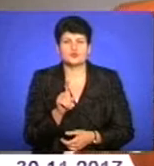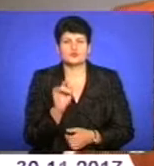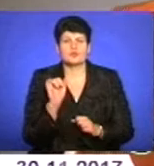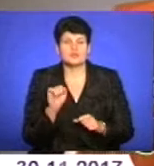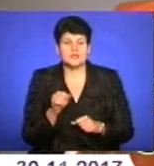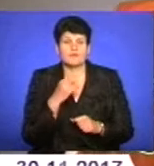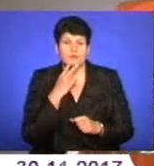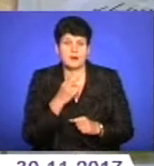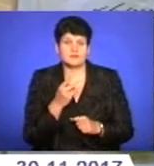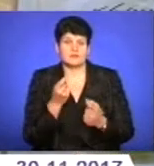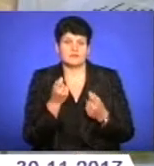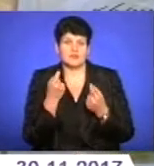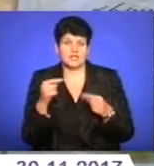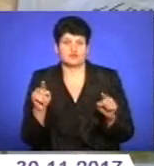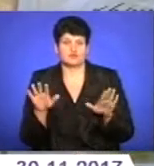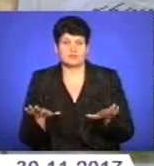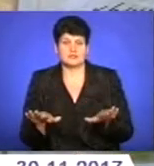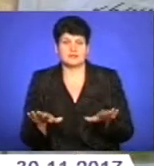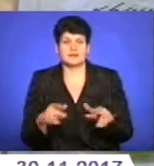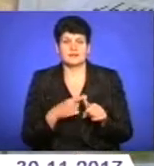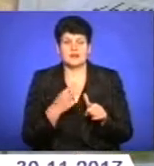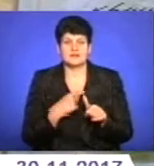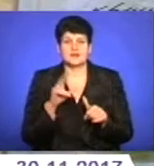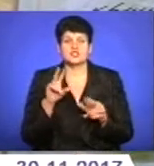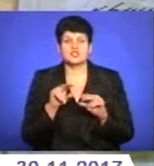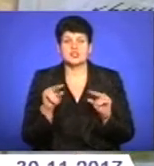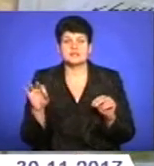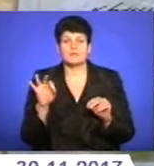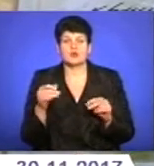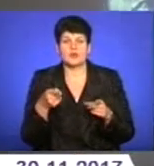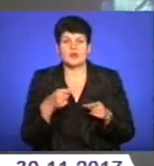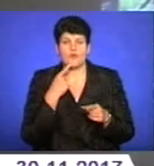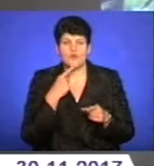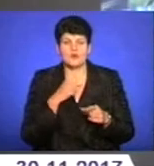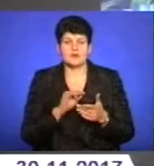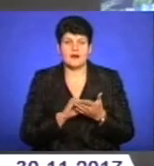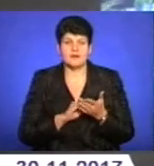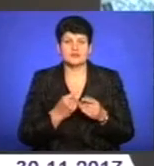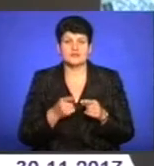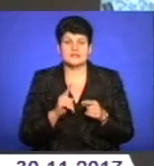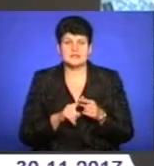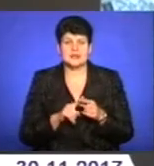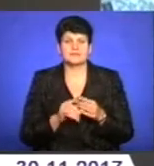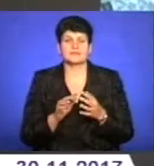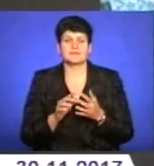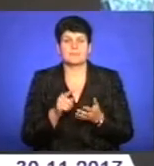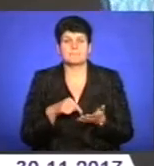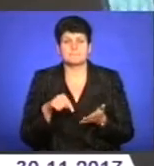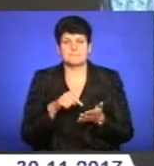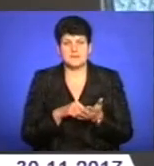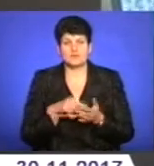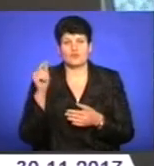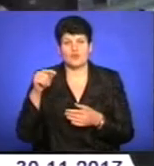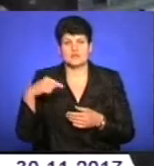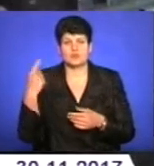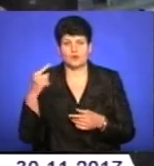бачив просто в іншому місці. Назва книги символічна. Щастя, про яке говорить автор, насправді населений пункт на Луганщині. До слова, всі гроші,